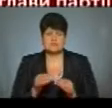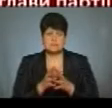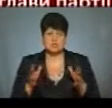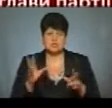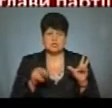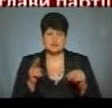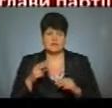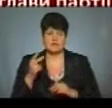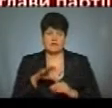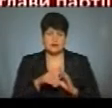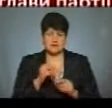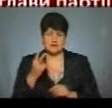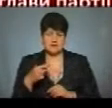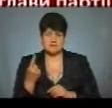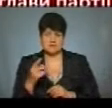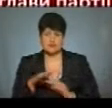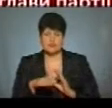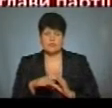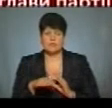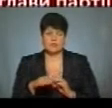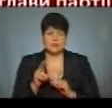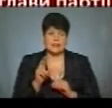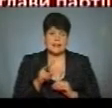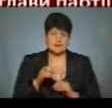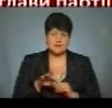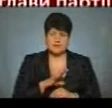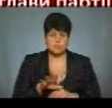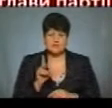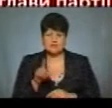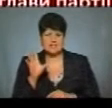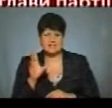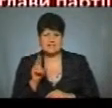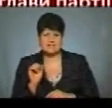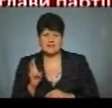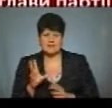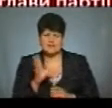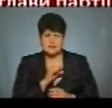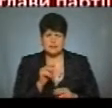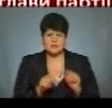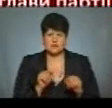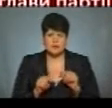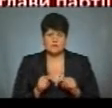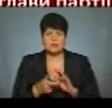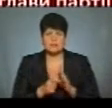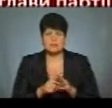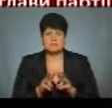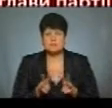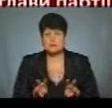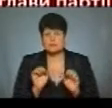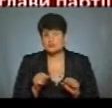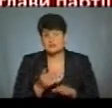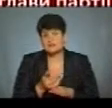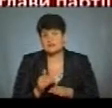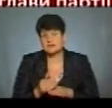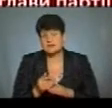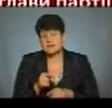Все більше шансів, що виборів 21 липня не буде. І справа навіть не в тому, що ЦВК не встигає надрукувати бюлетені, а в тому, що Кабмін може не